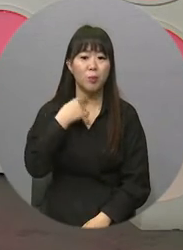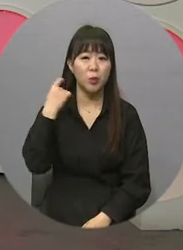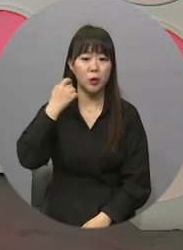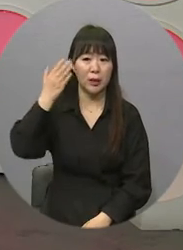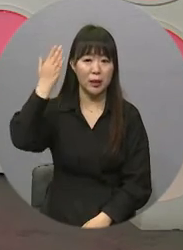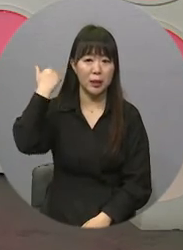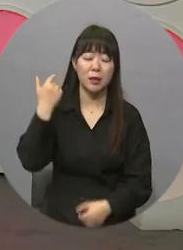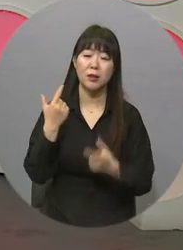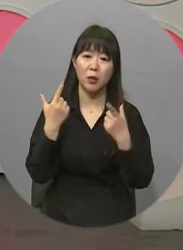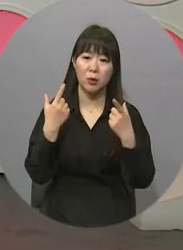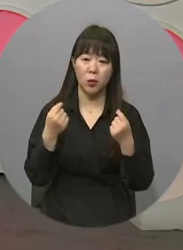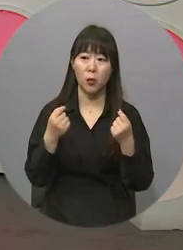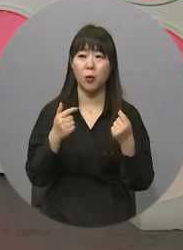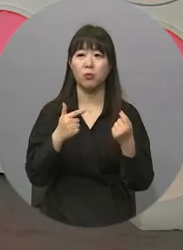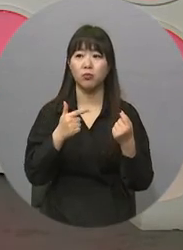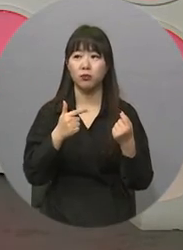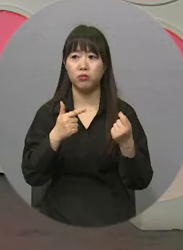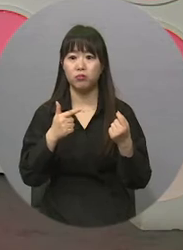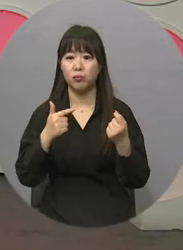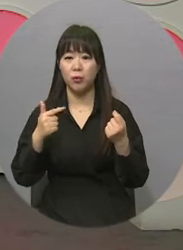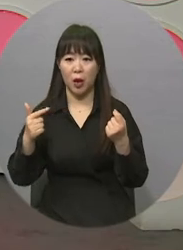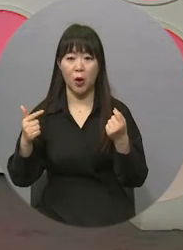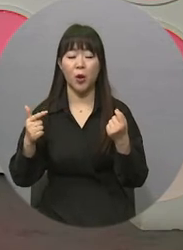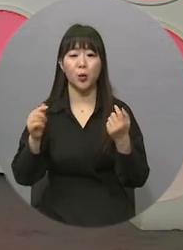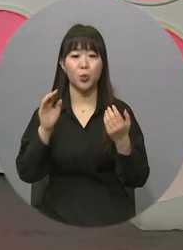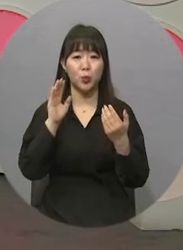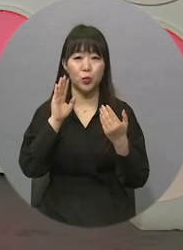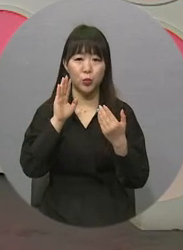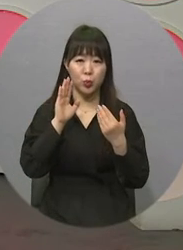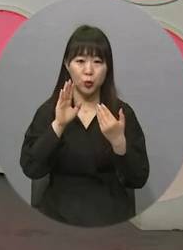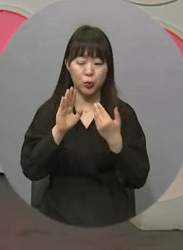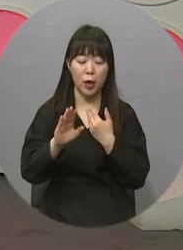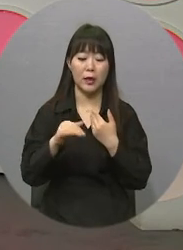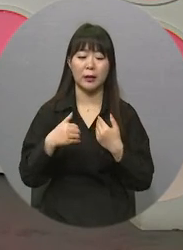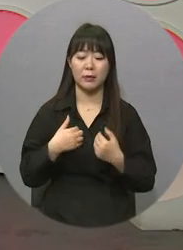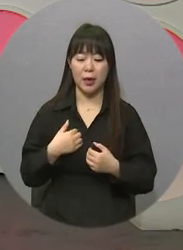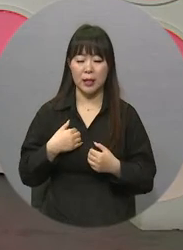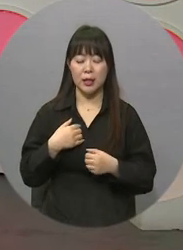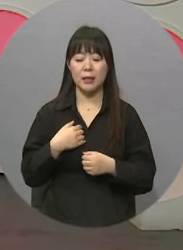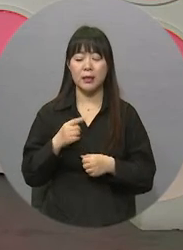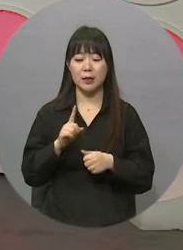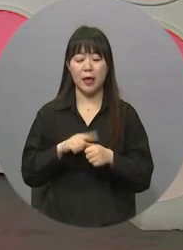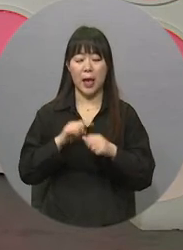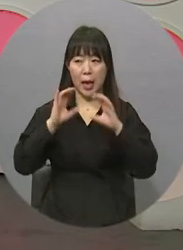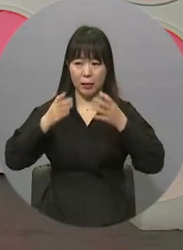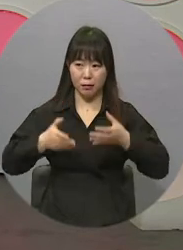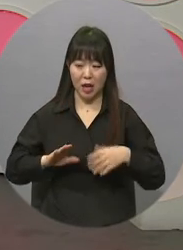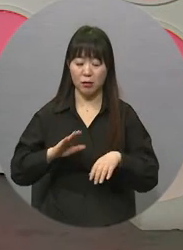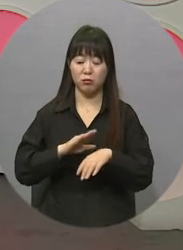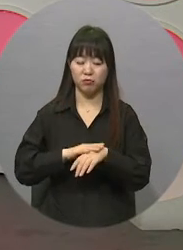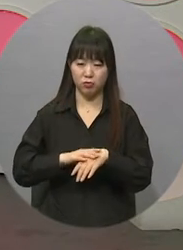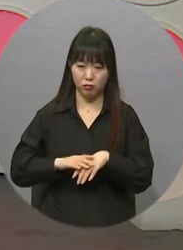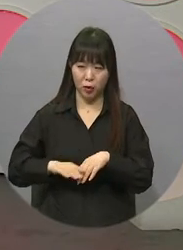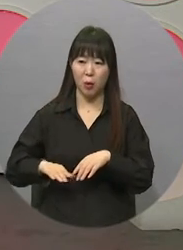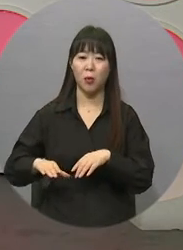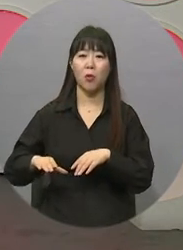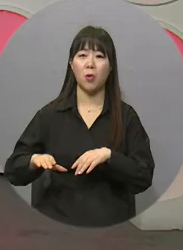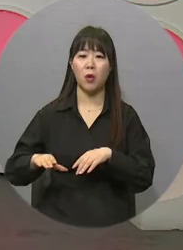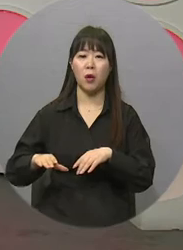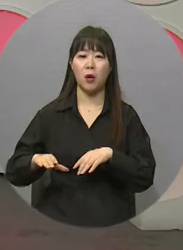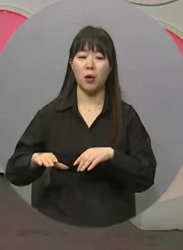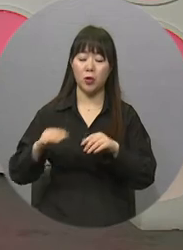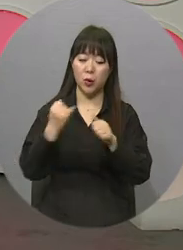목소리도 예전처럼 커졌으며 그 후로 무사히 아이를 낳고 결혼 생활도 차츰